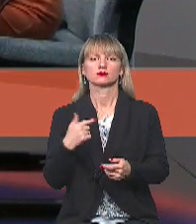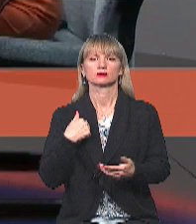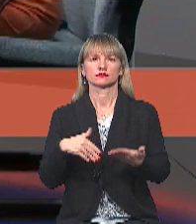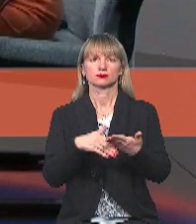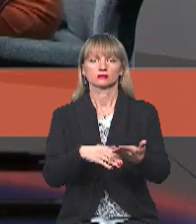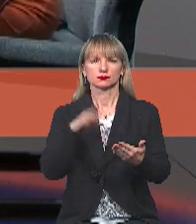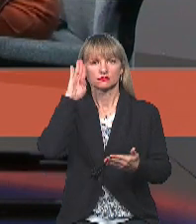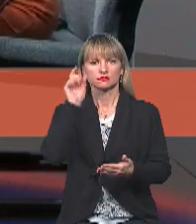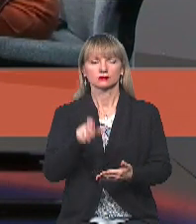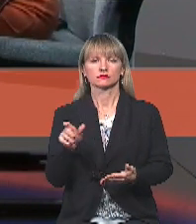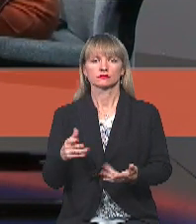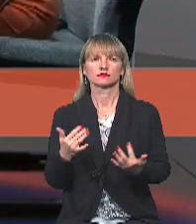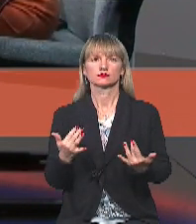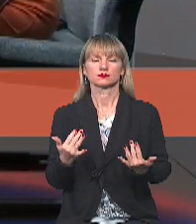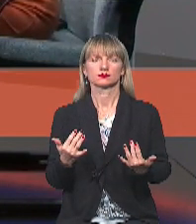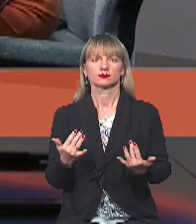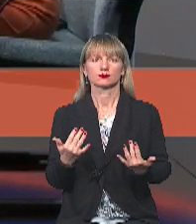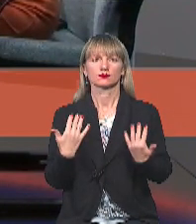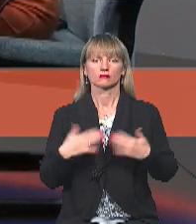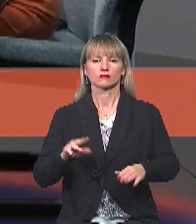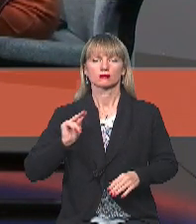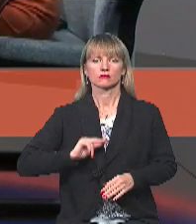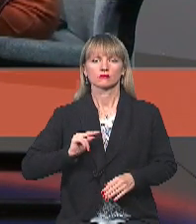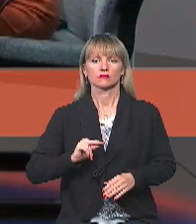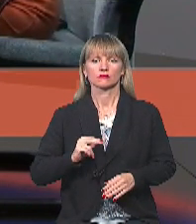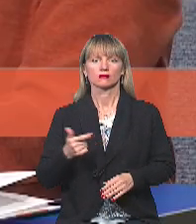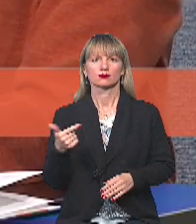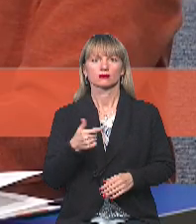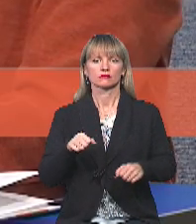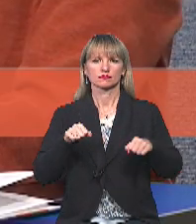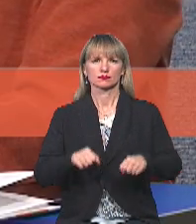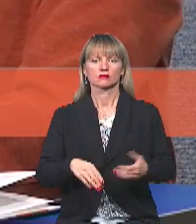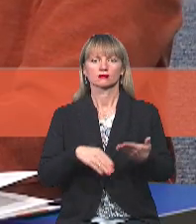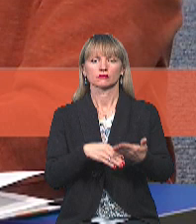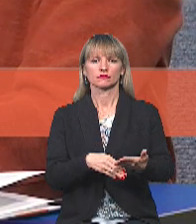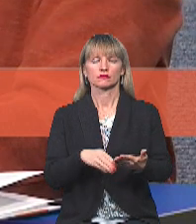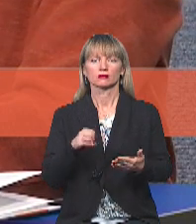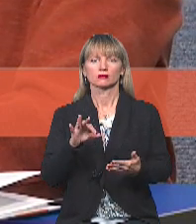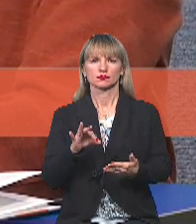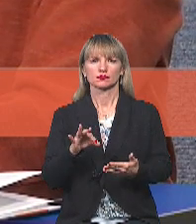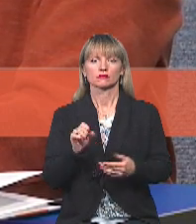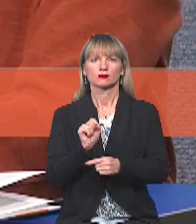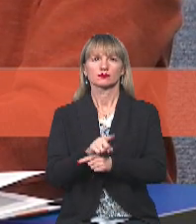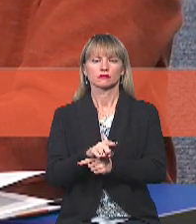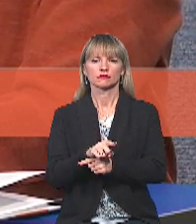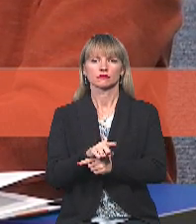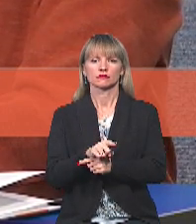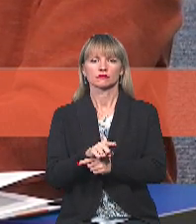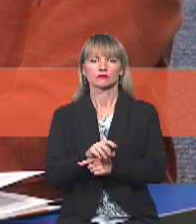допомагати хлопцям. Оскільки вже працювала вторинна правова допомога, то доручення